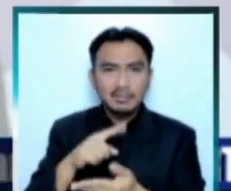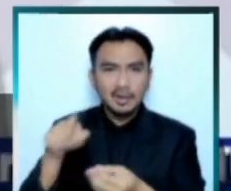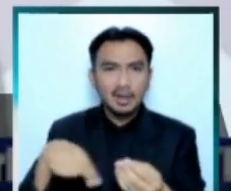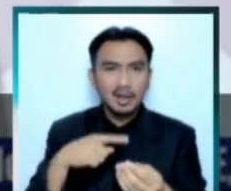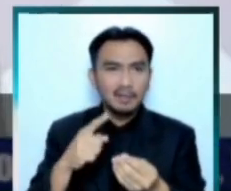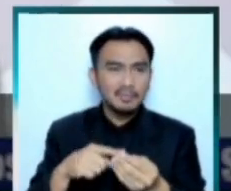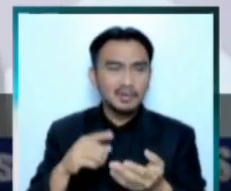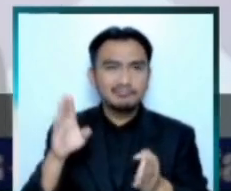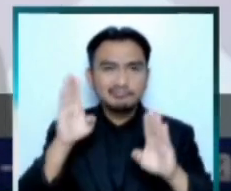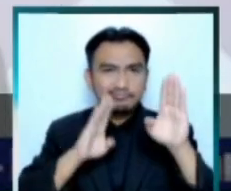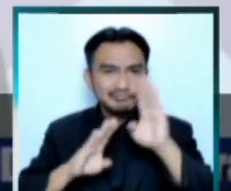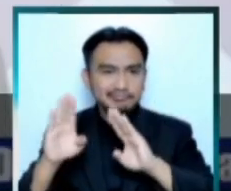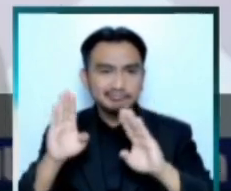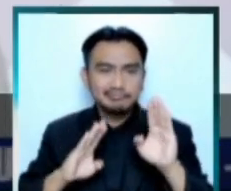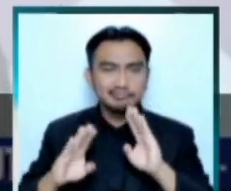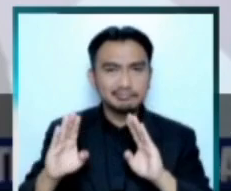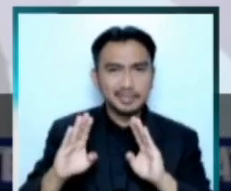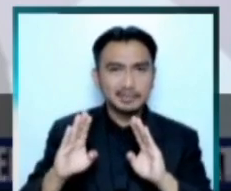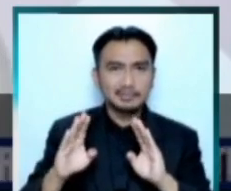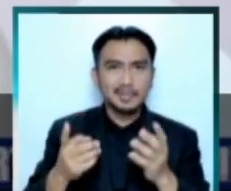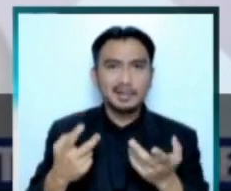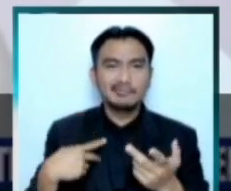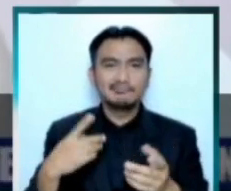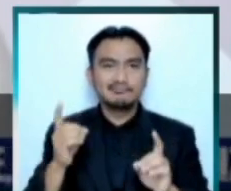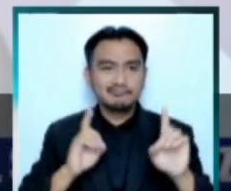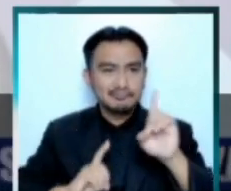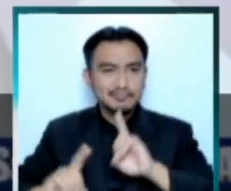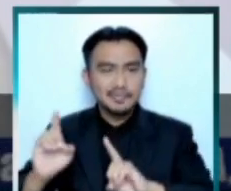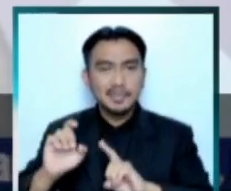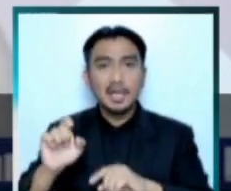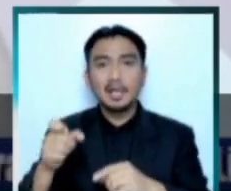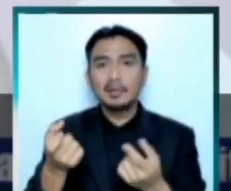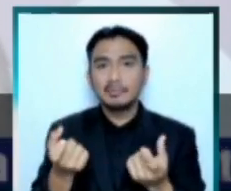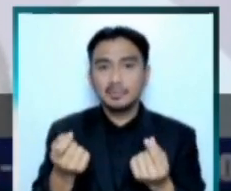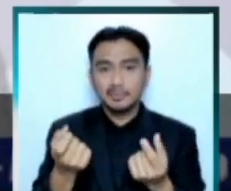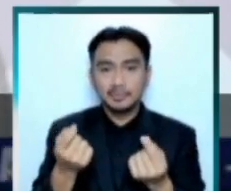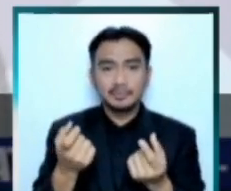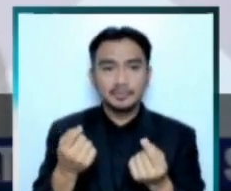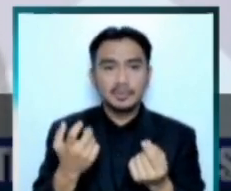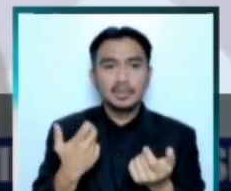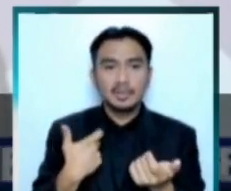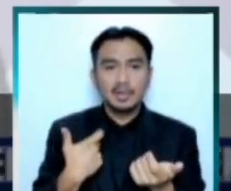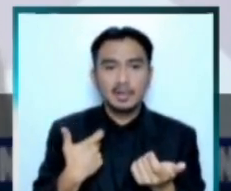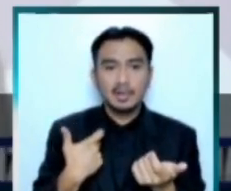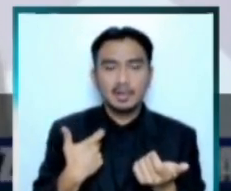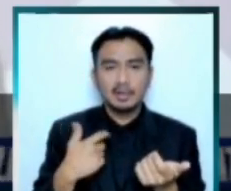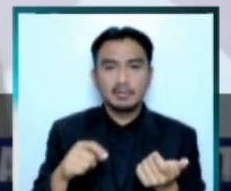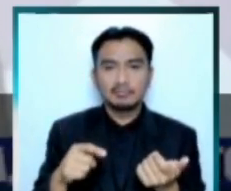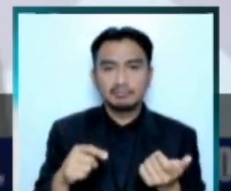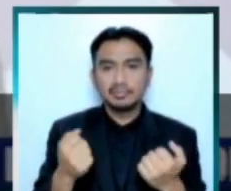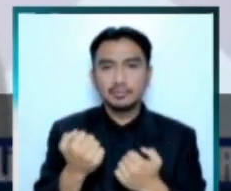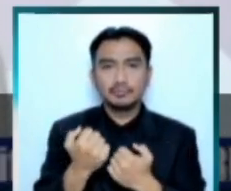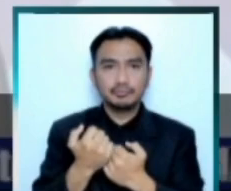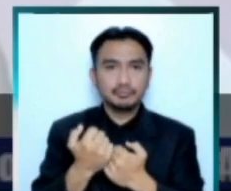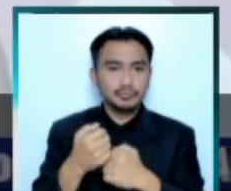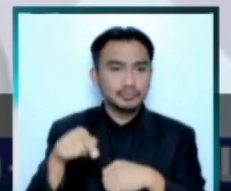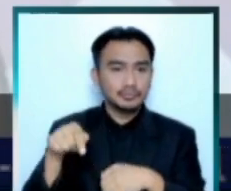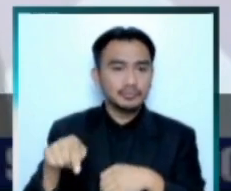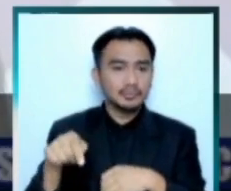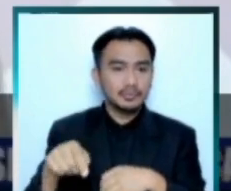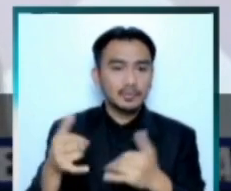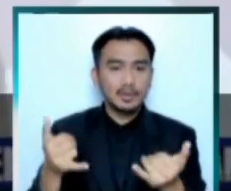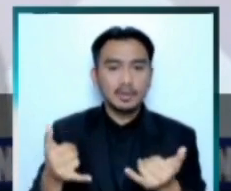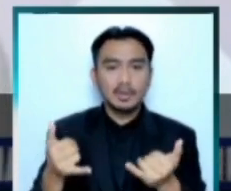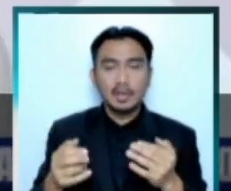ni Ernesto Abella ang 10-point socio-economic agenda ng kasalukuyang administrasyon. Inihayag niya yan